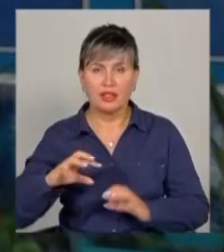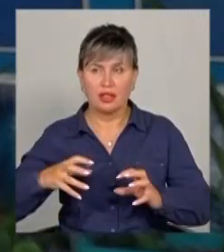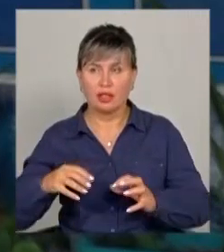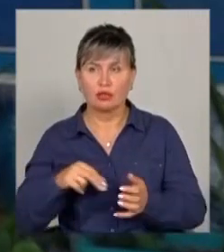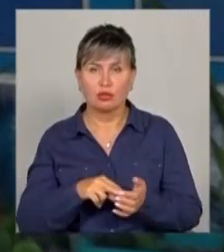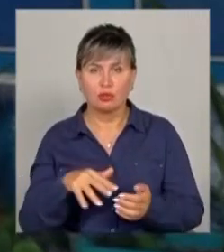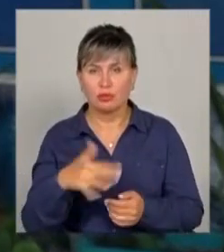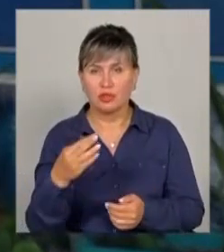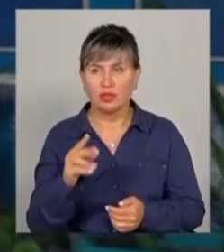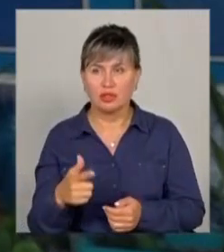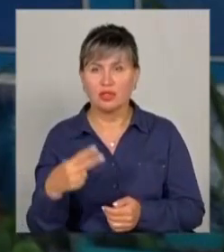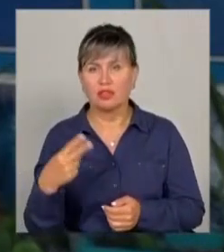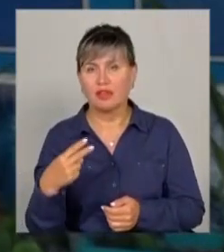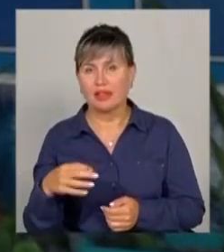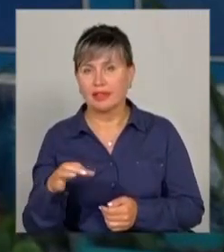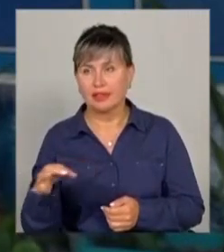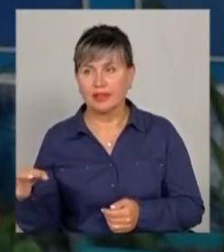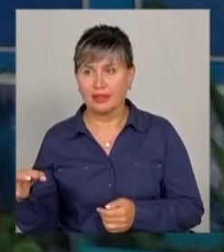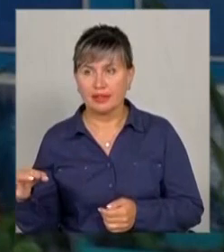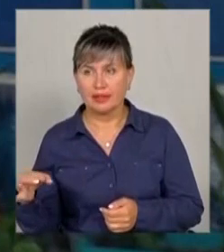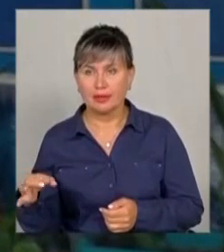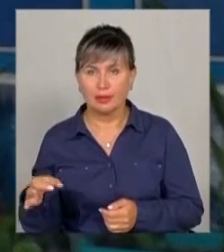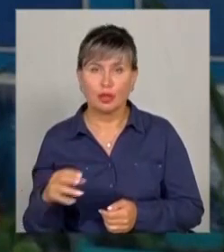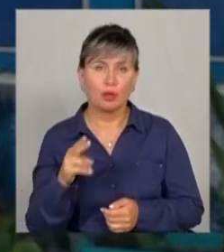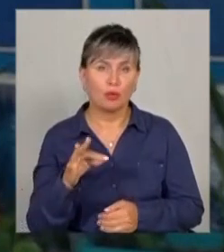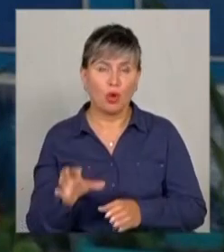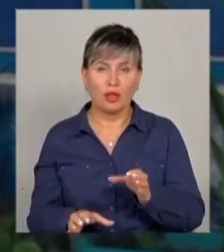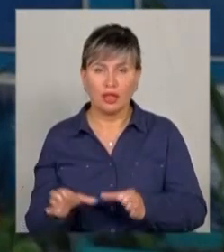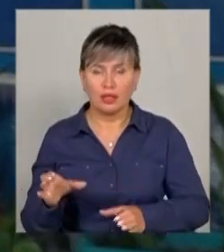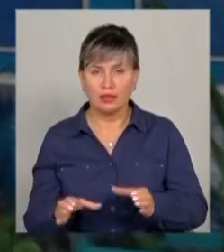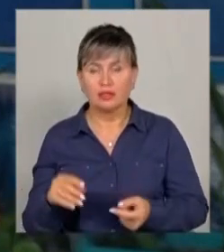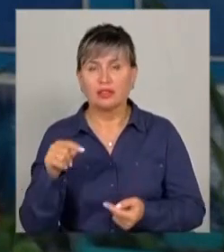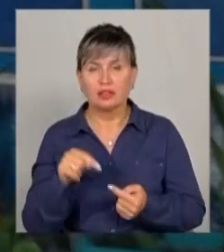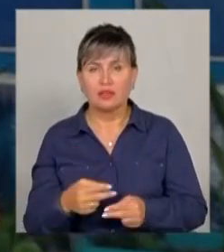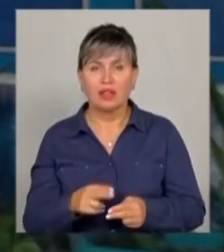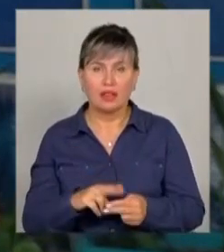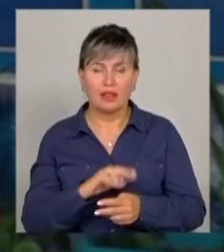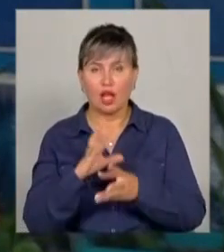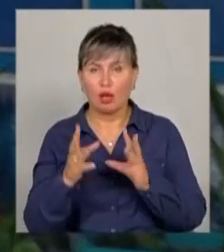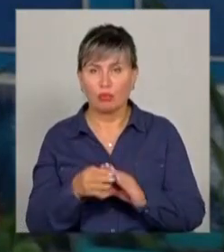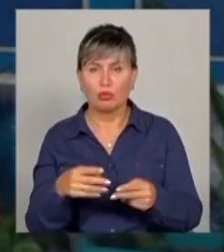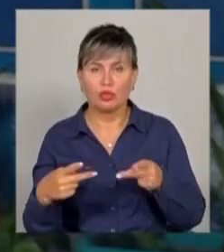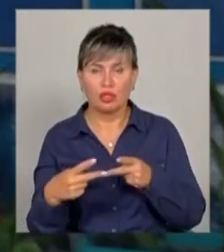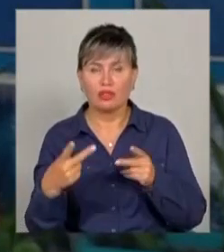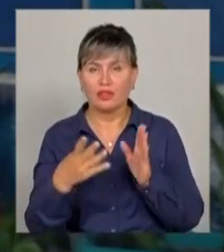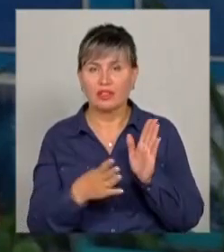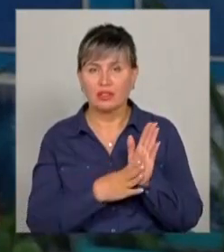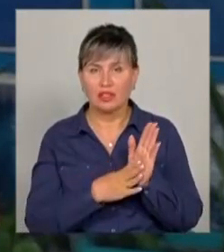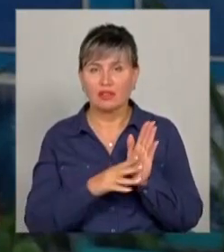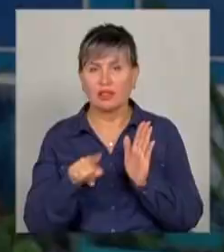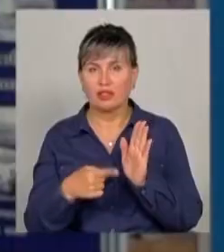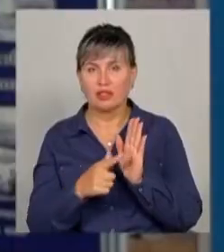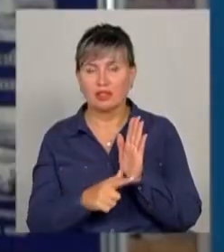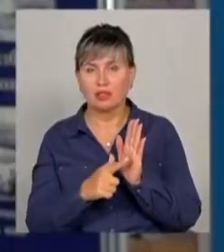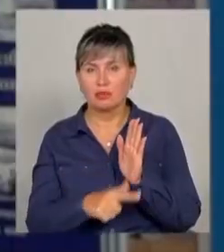стоить 55 тенге 20 тыин. По канализации, соответственно, этот же объем будет равен 29 тенге 74